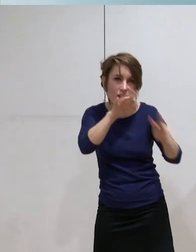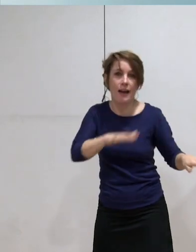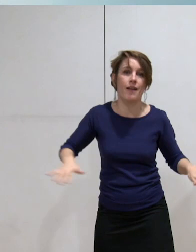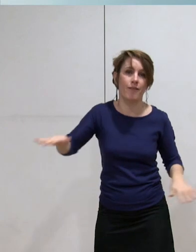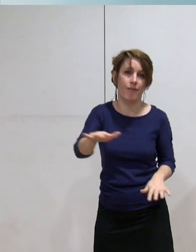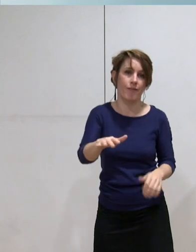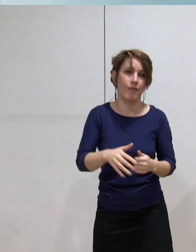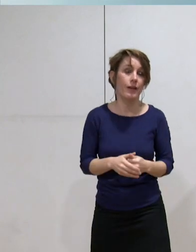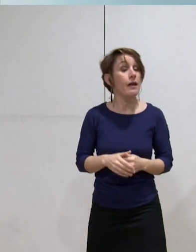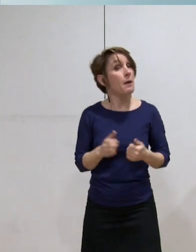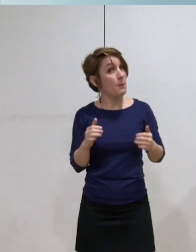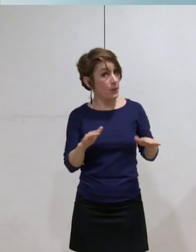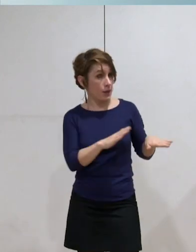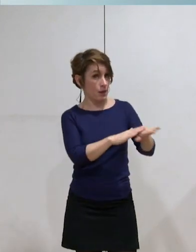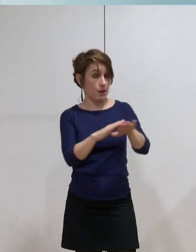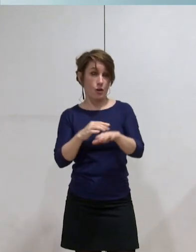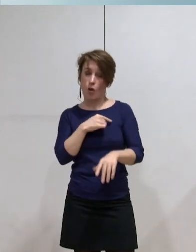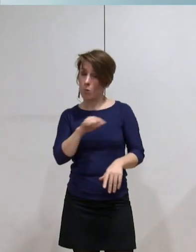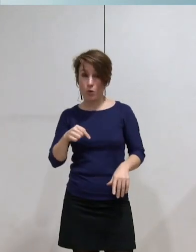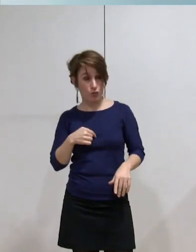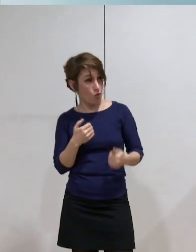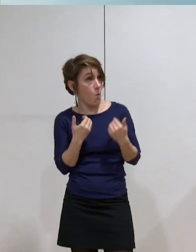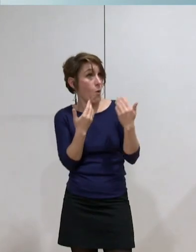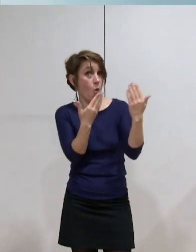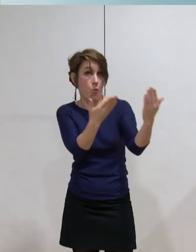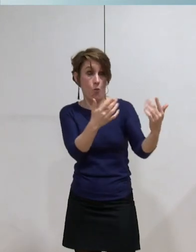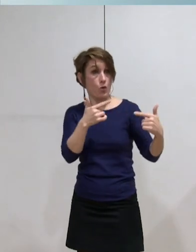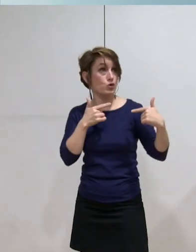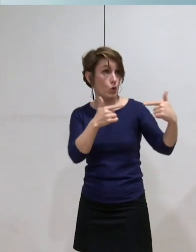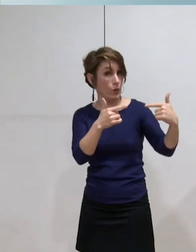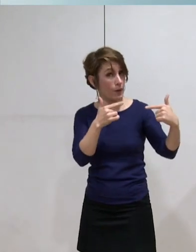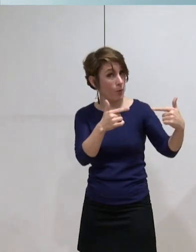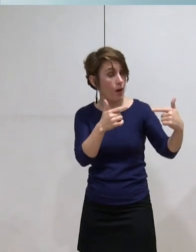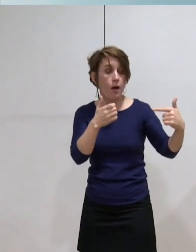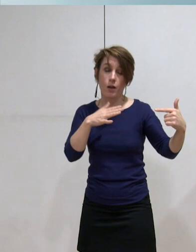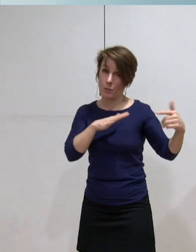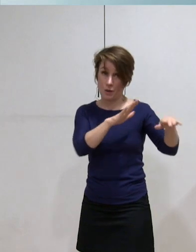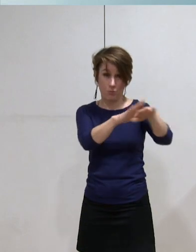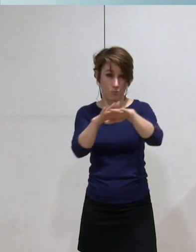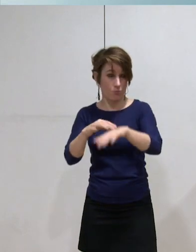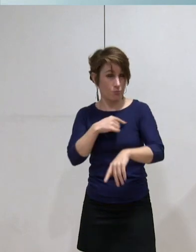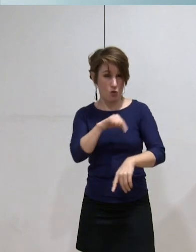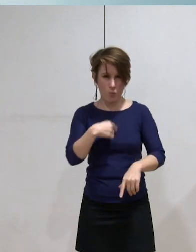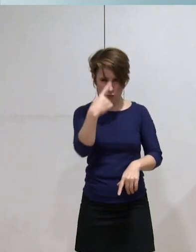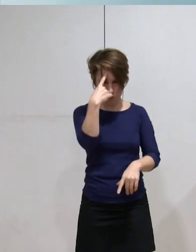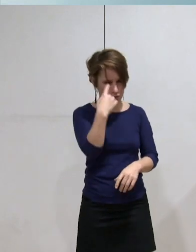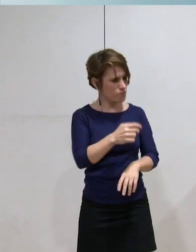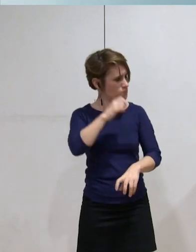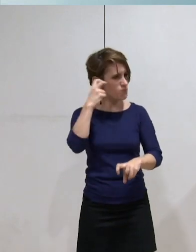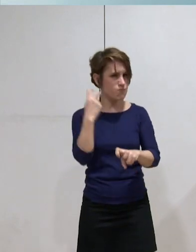est tendue ne doutez pas un instant de notre détermination à